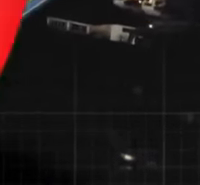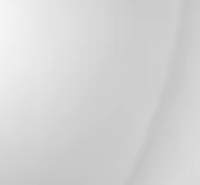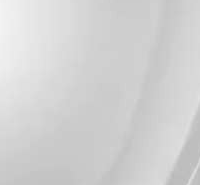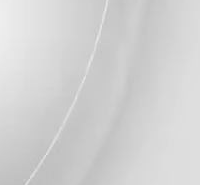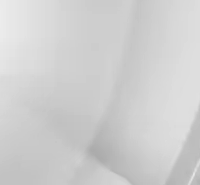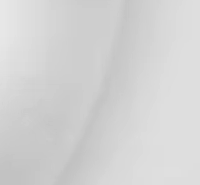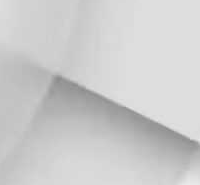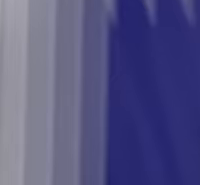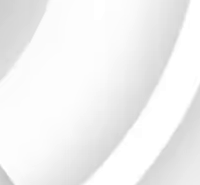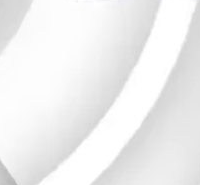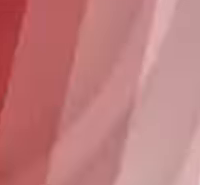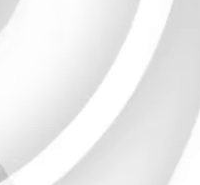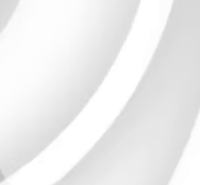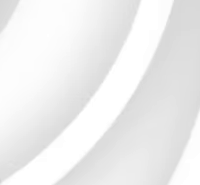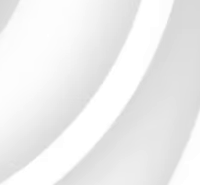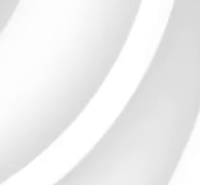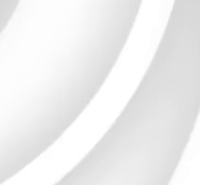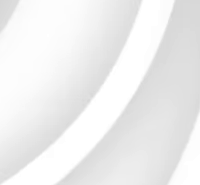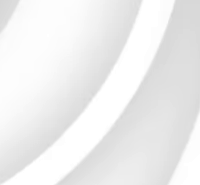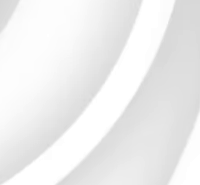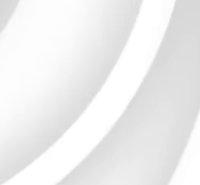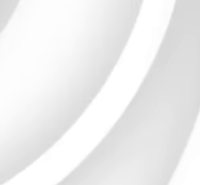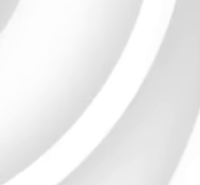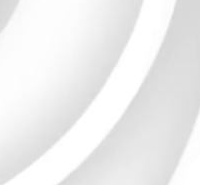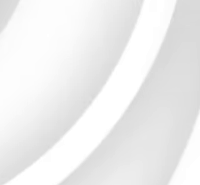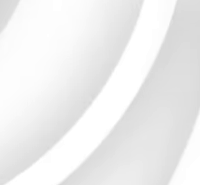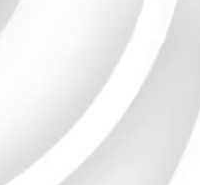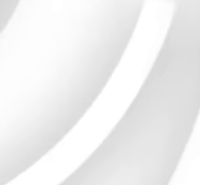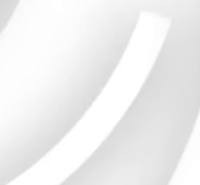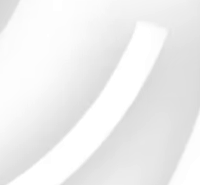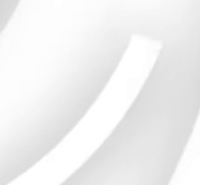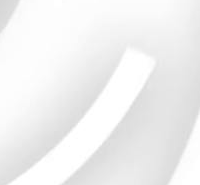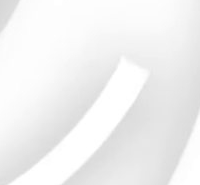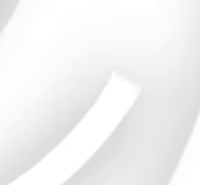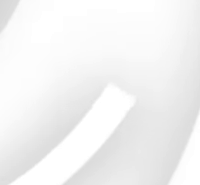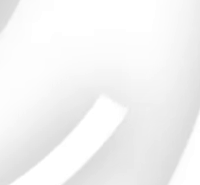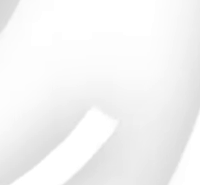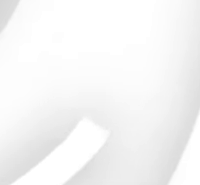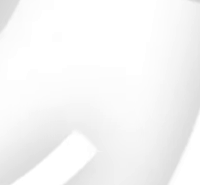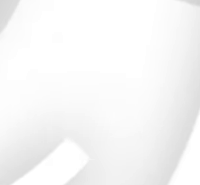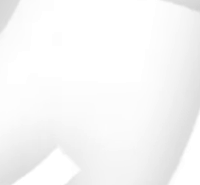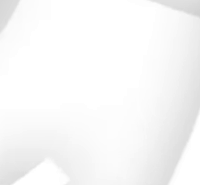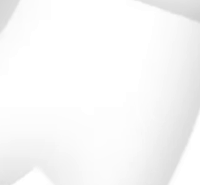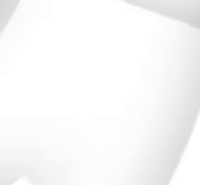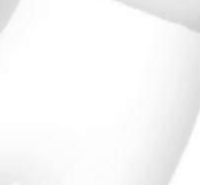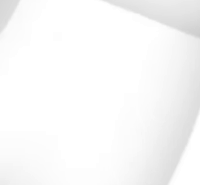Manila. Ito ang TV Patrol.